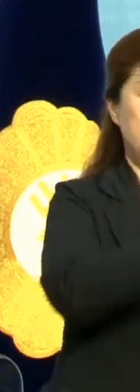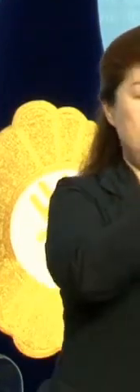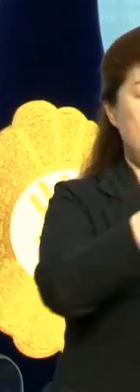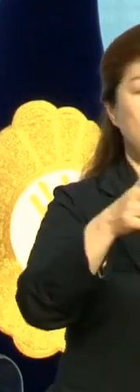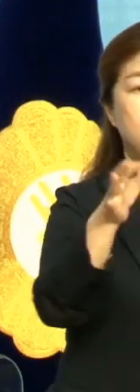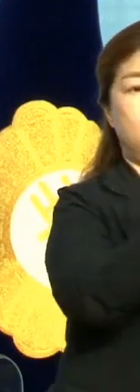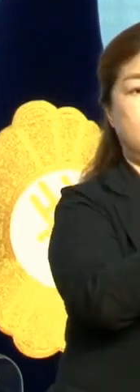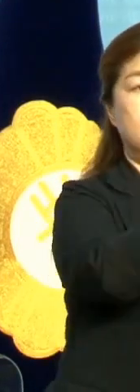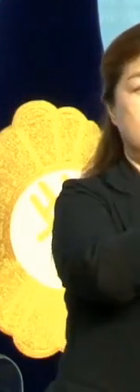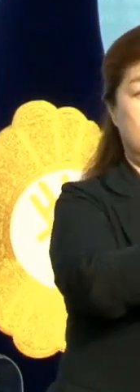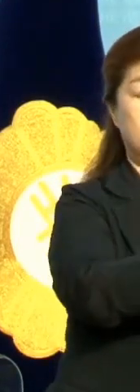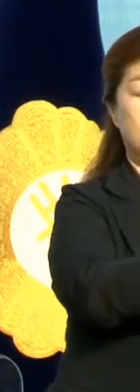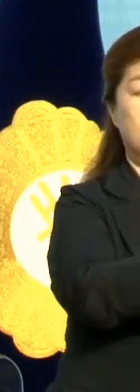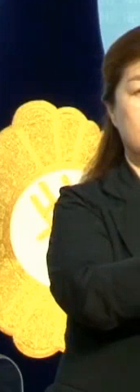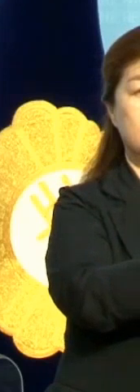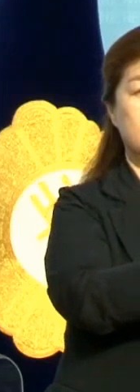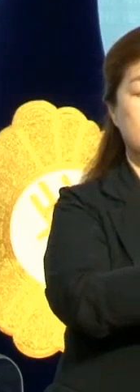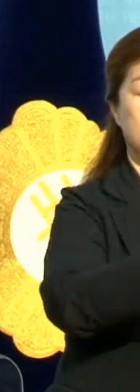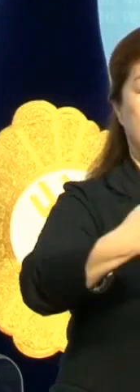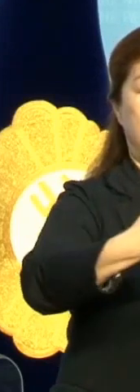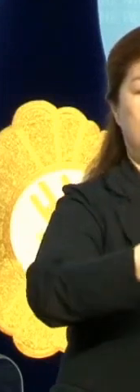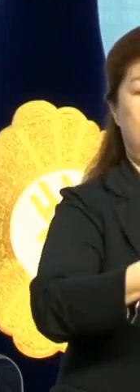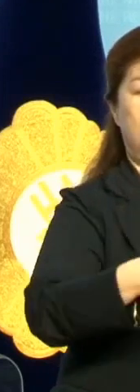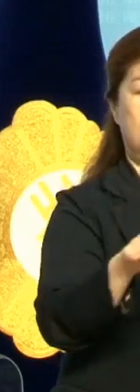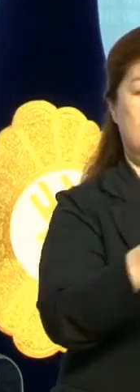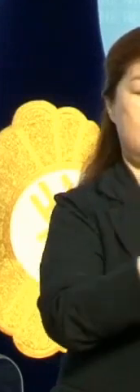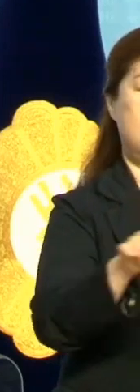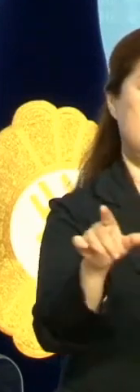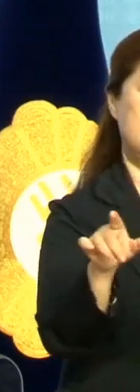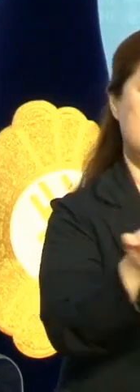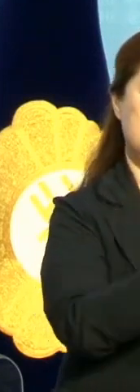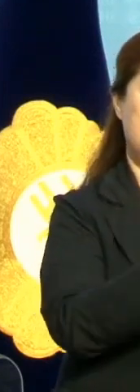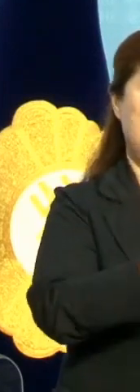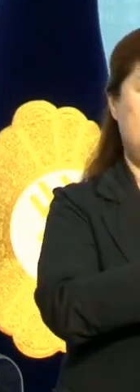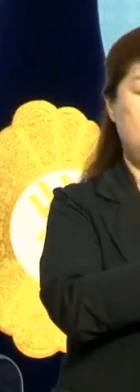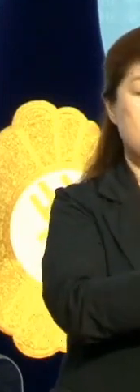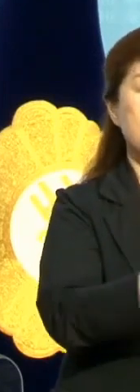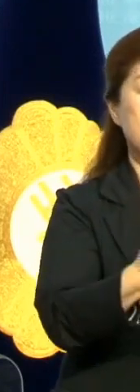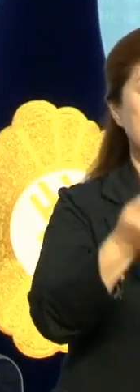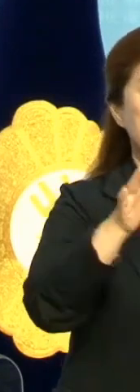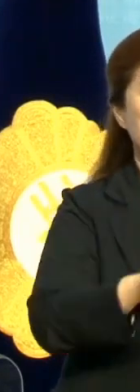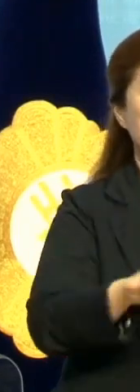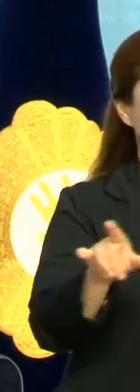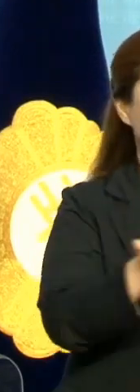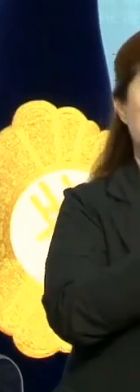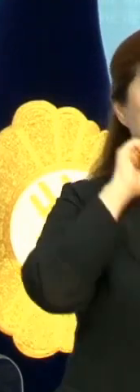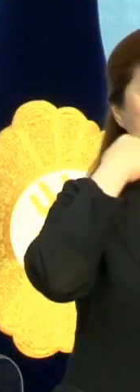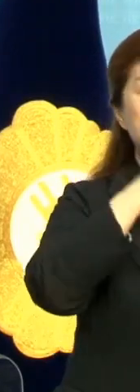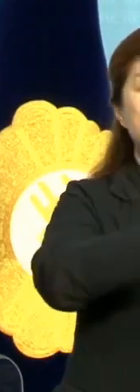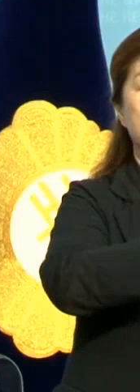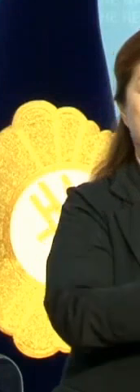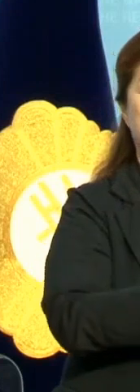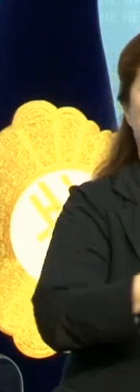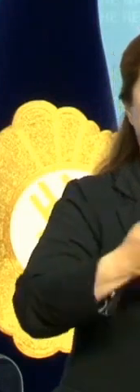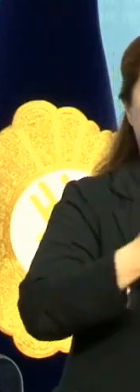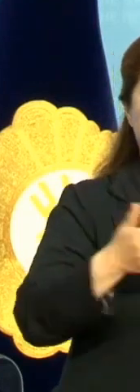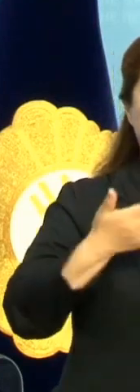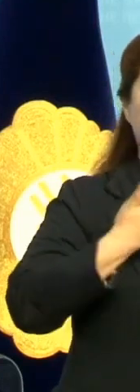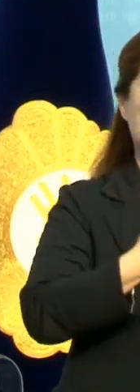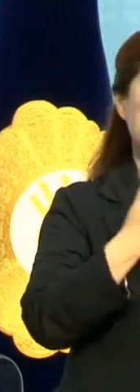국민연금에 대외적 신뢰성을 담보할 수가 없어 어떤 경우에도 제3자의 열람 및